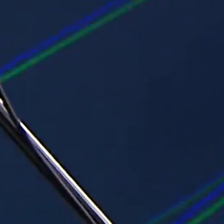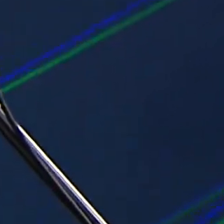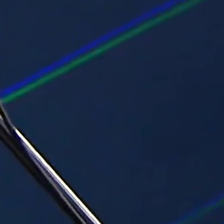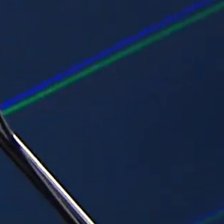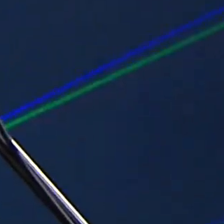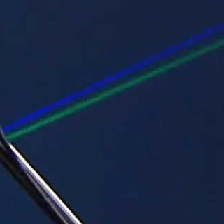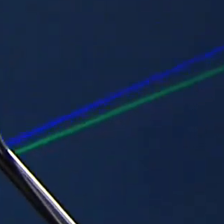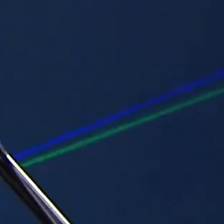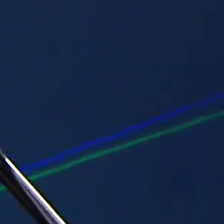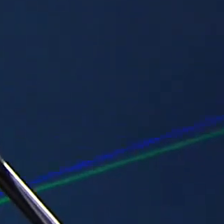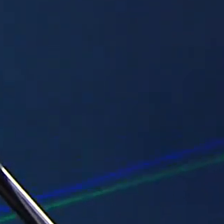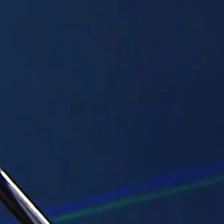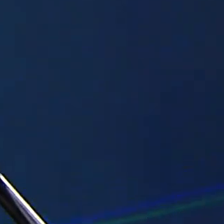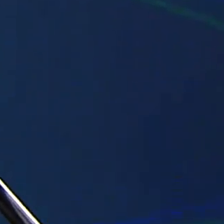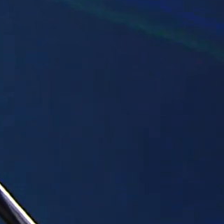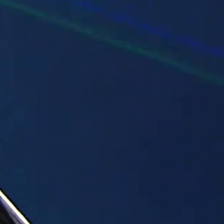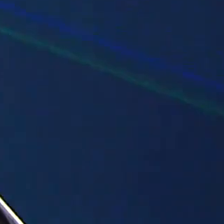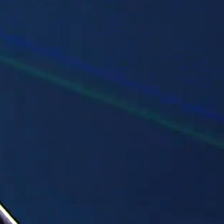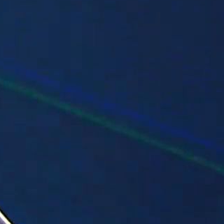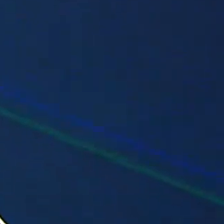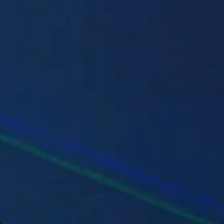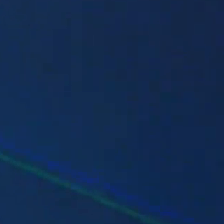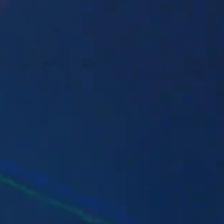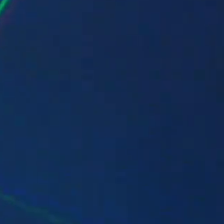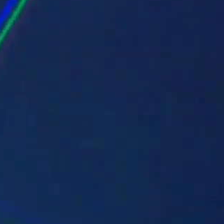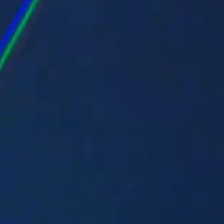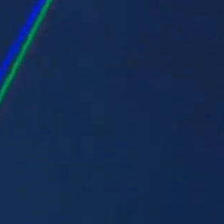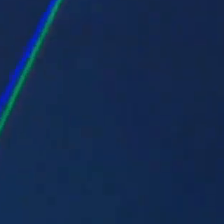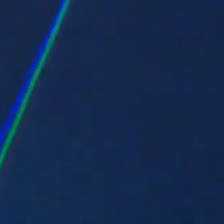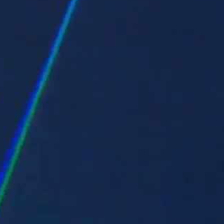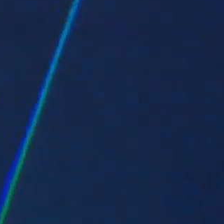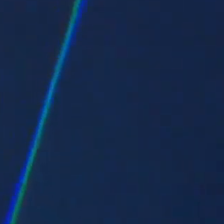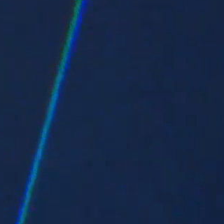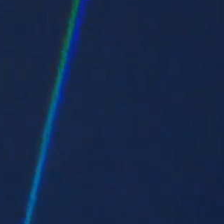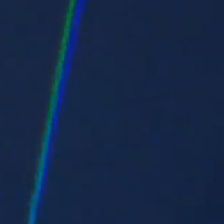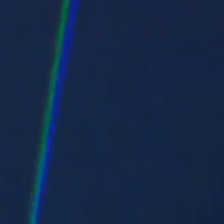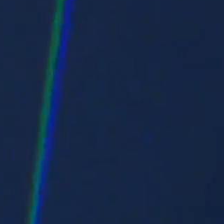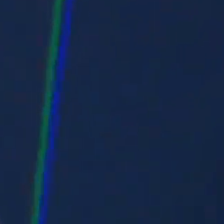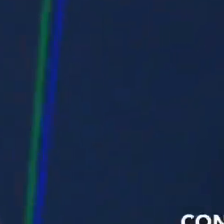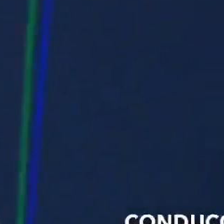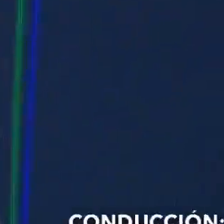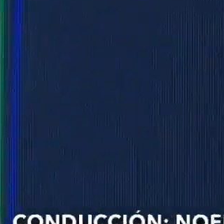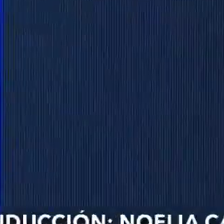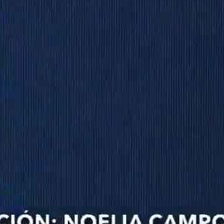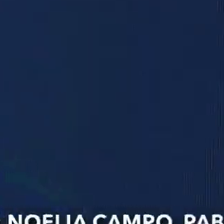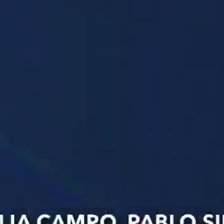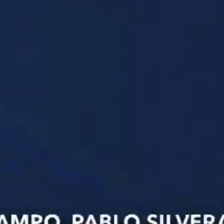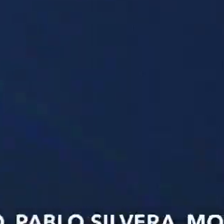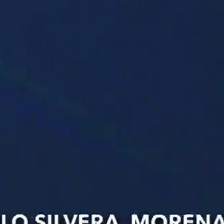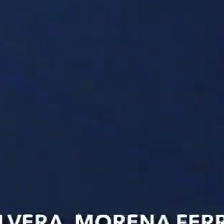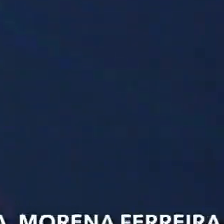C'est comme toute l'histoire du peuple noir qui se balance entre l'amour et désespoir,